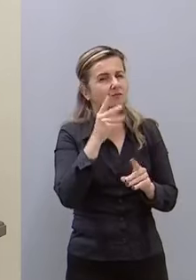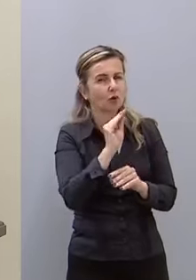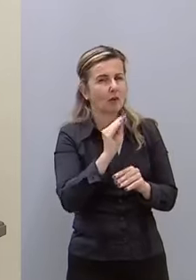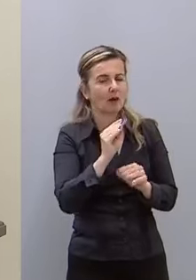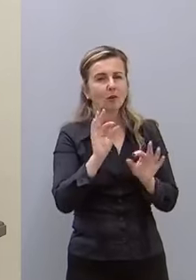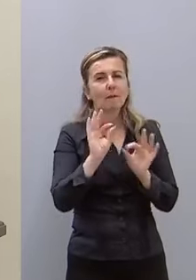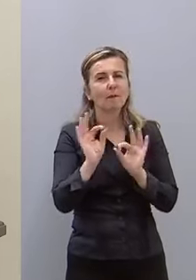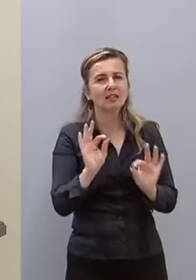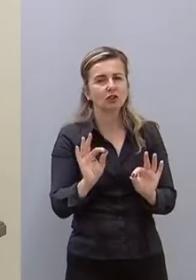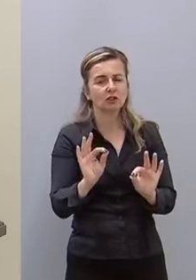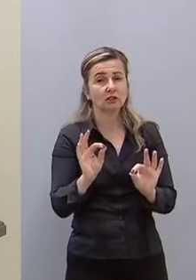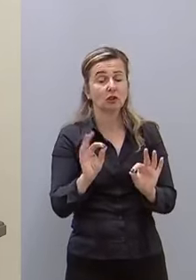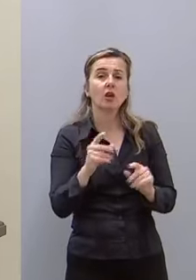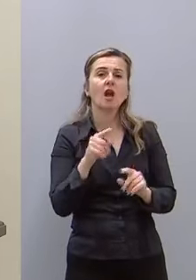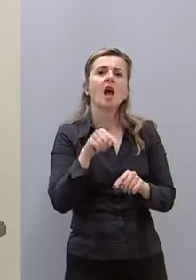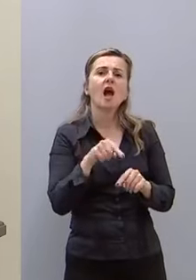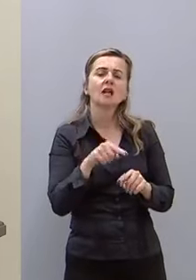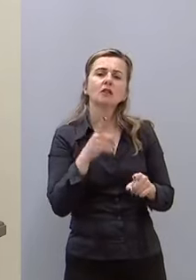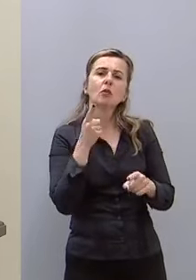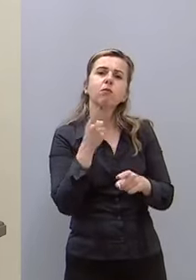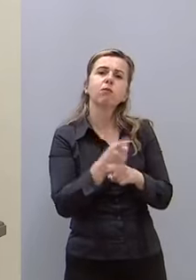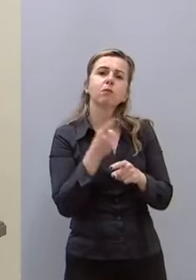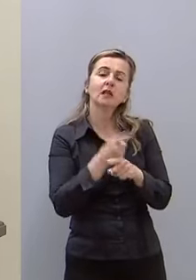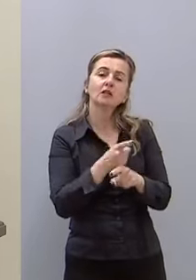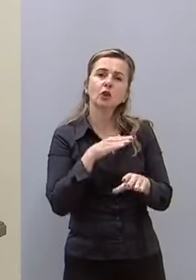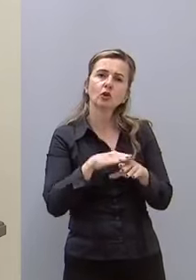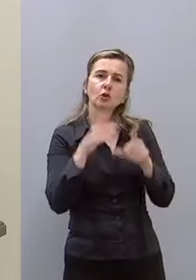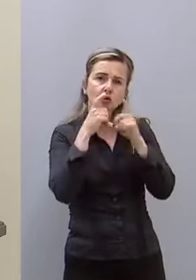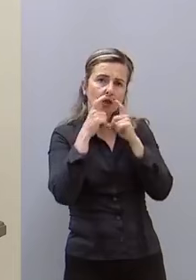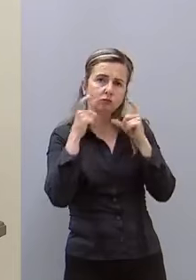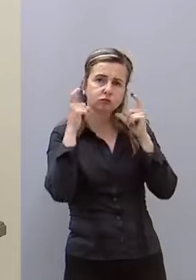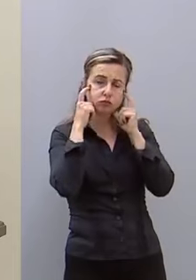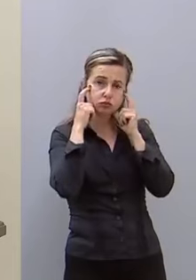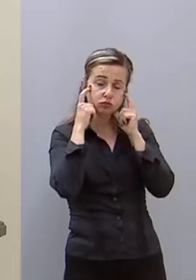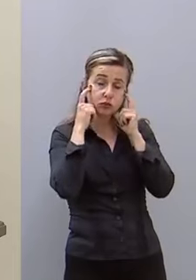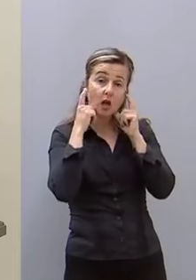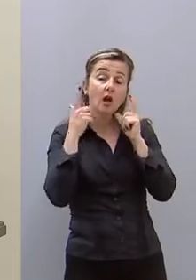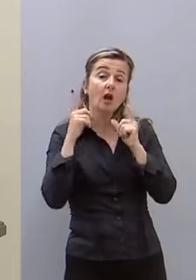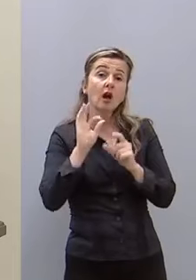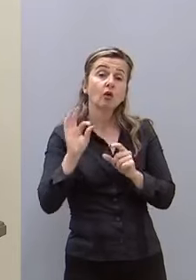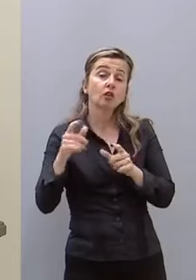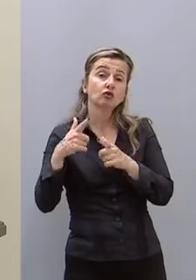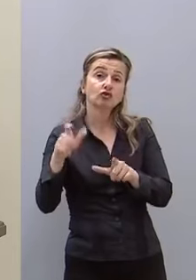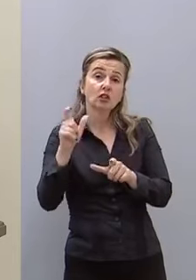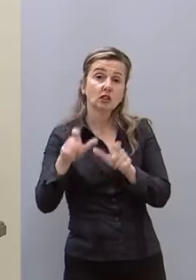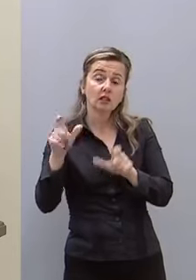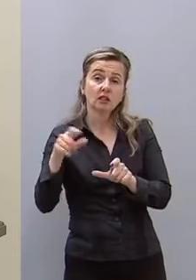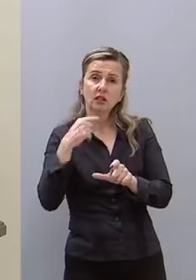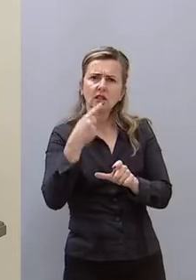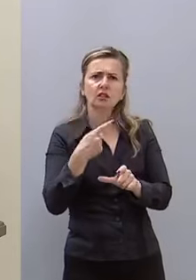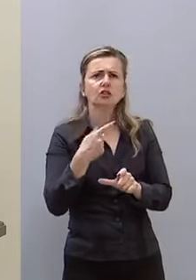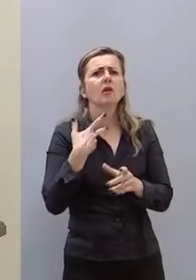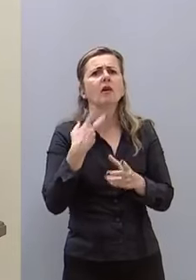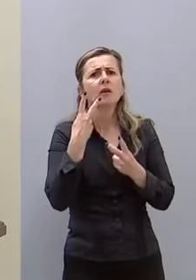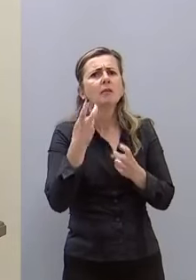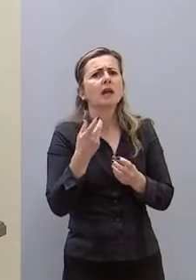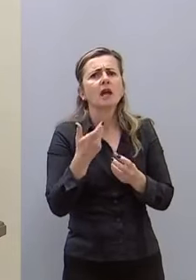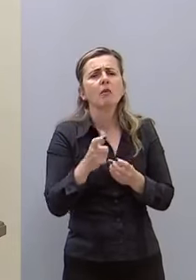che le mascherine devono essere utilizzate come avete sentito dei cittadini ci dicono ma perché ce ne sono molti che